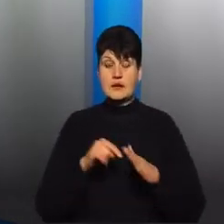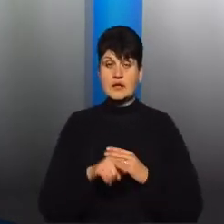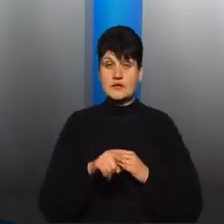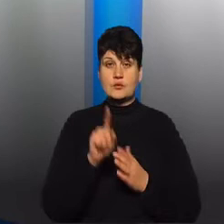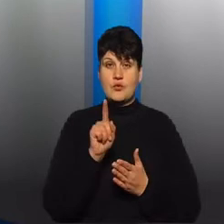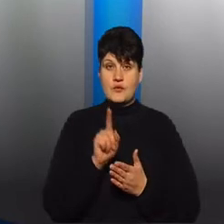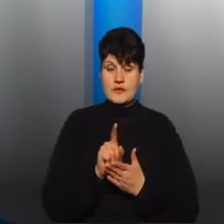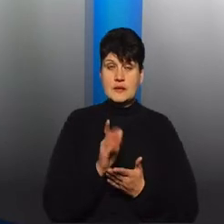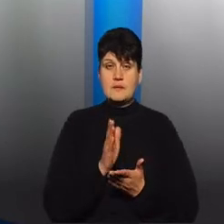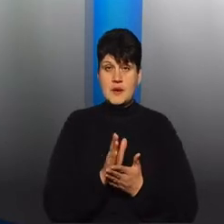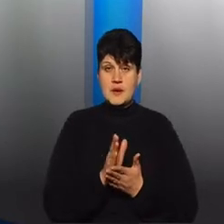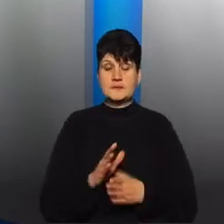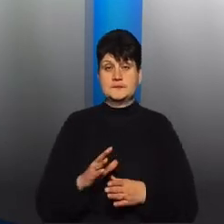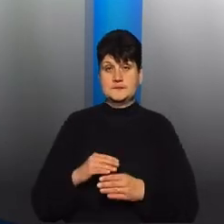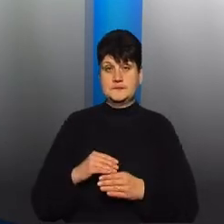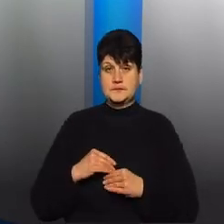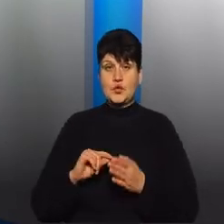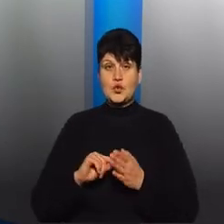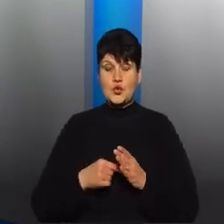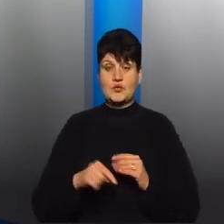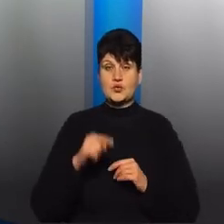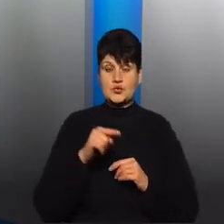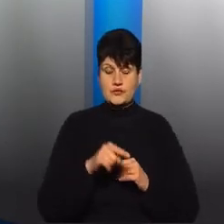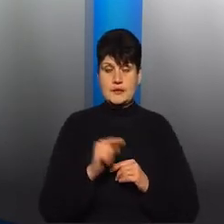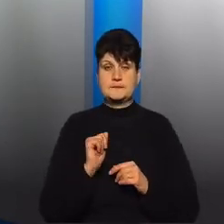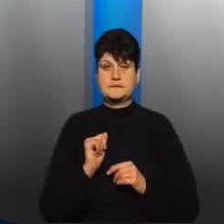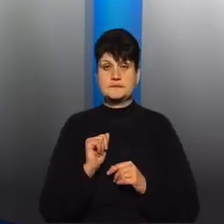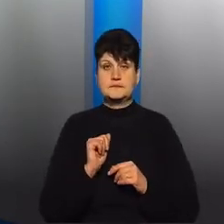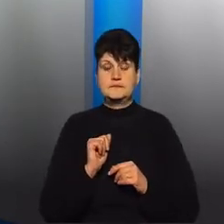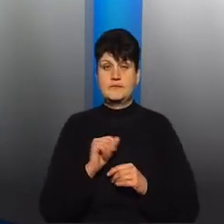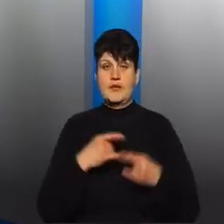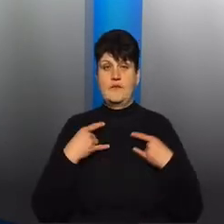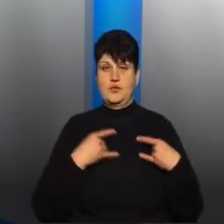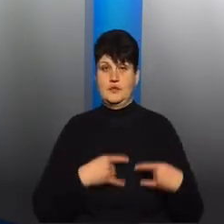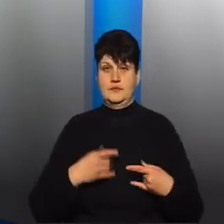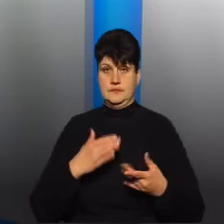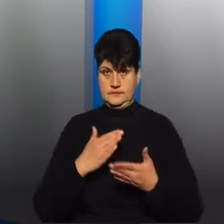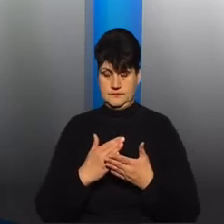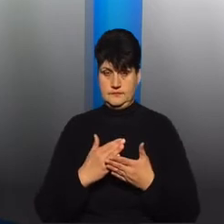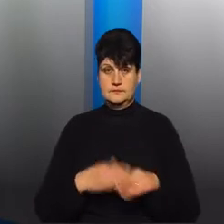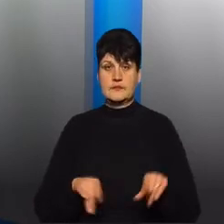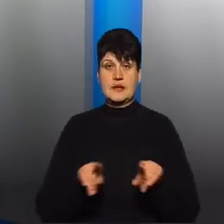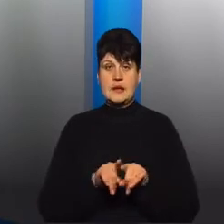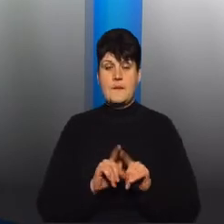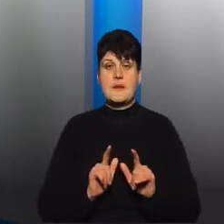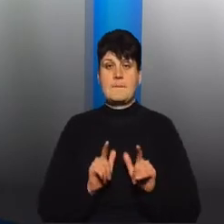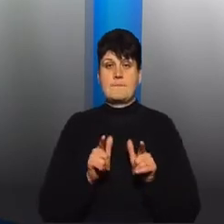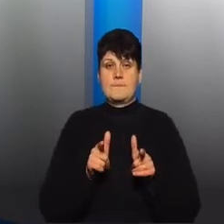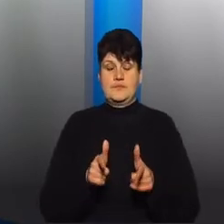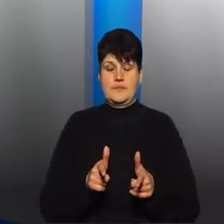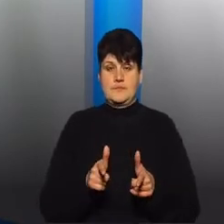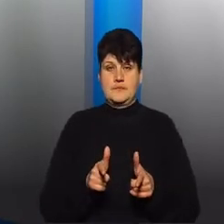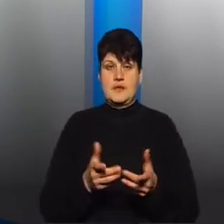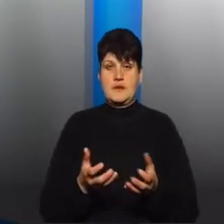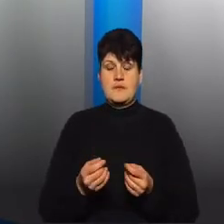собою довідку, що він прийшов флюорографію, і також при поступленні в приймальному відділенні йому